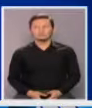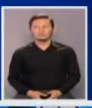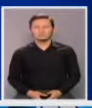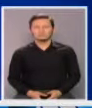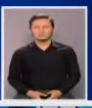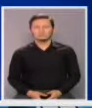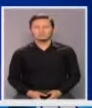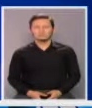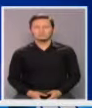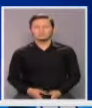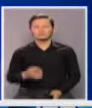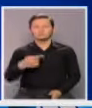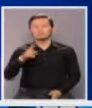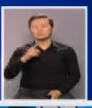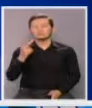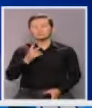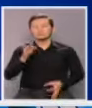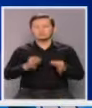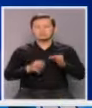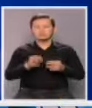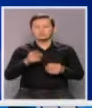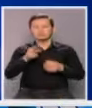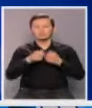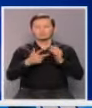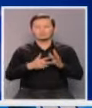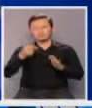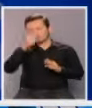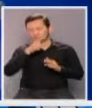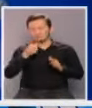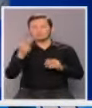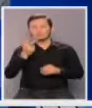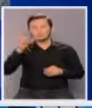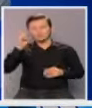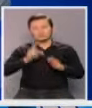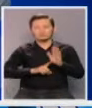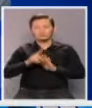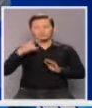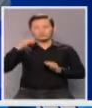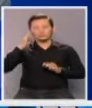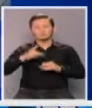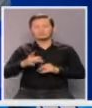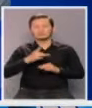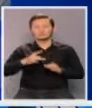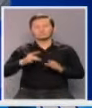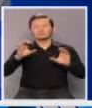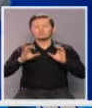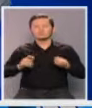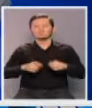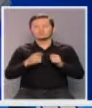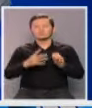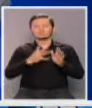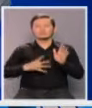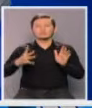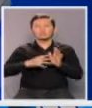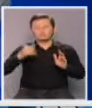Атырау қаласының номер 2-ші сотының тергеу судьясы 2018 жылғы 2-ші маусымда Қазақстан Республикасы қылмыстық кодексінің